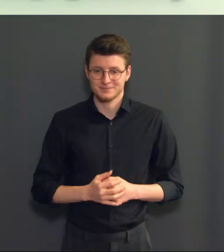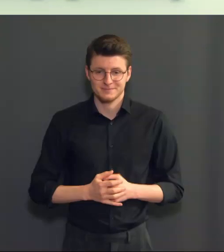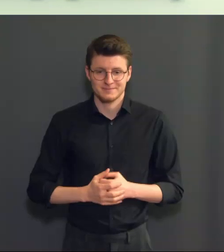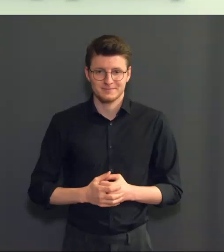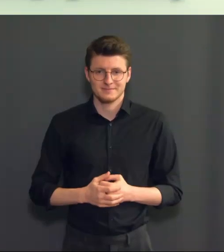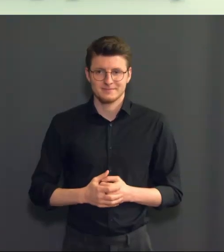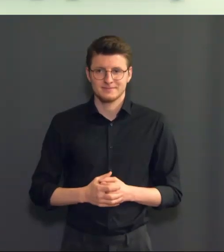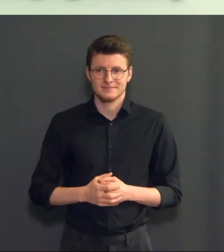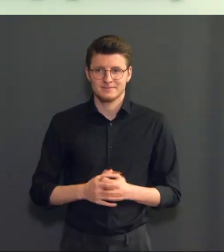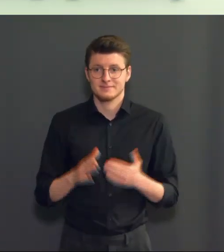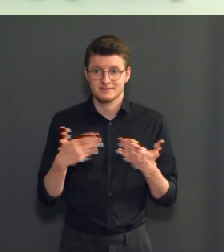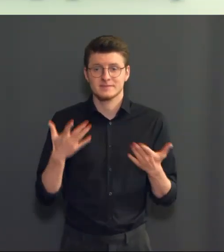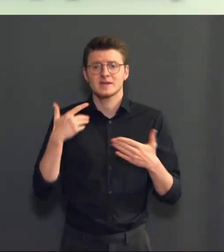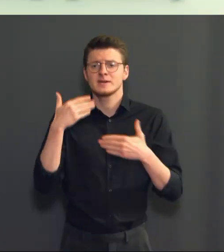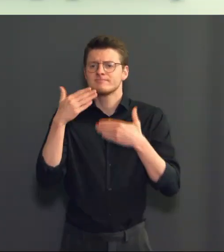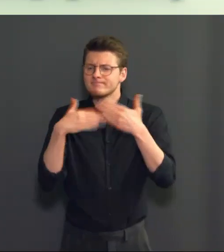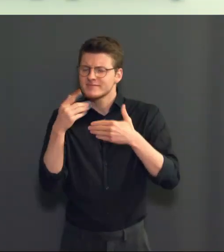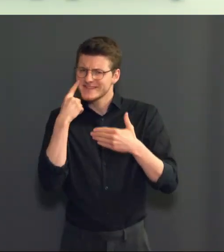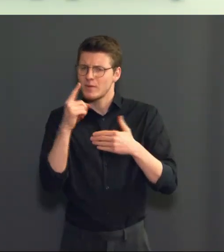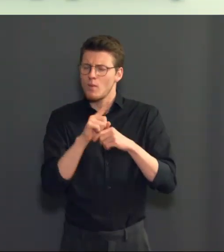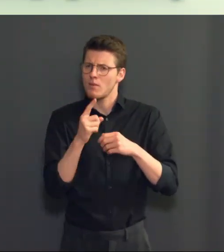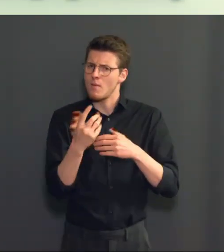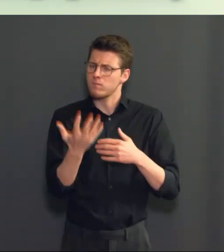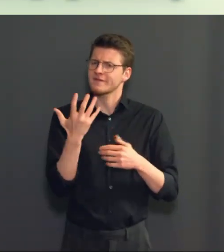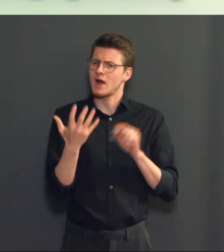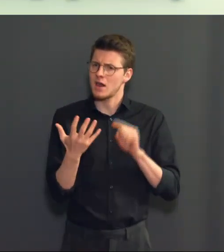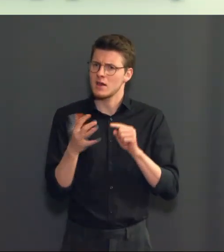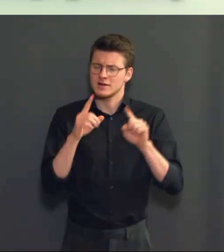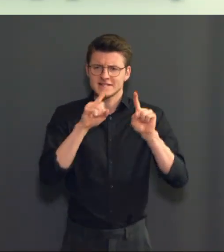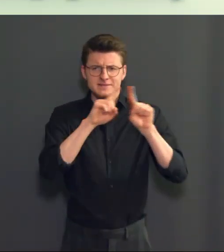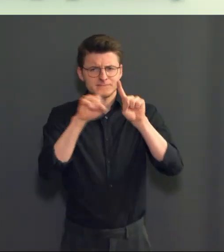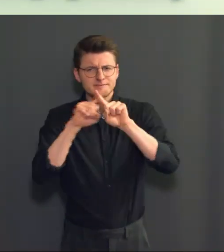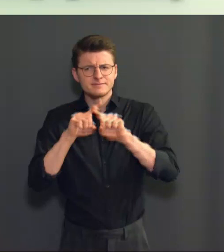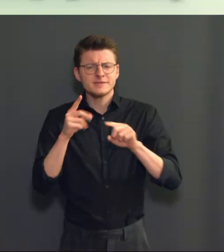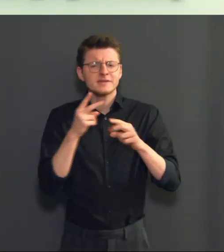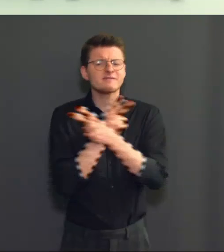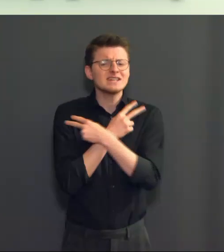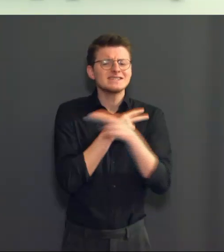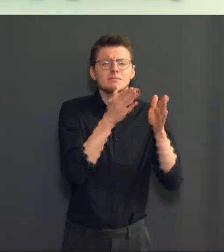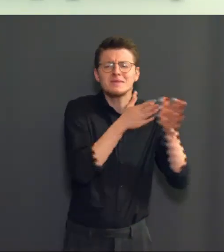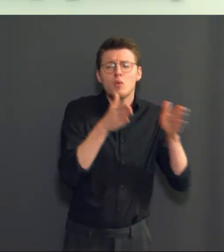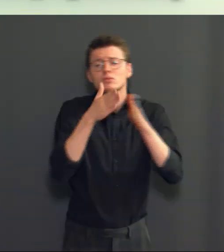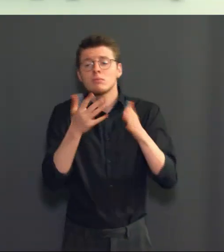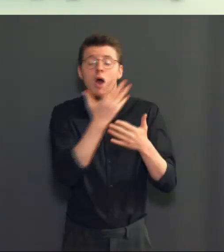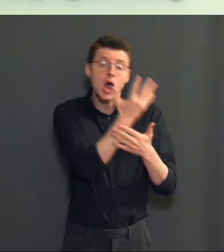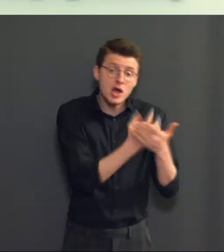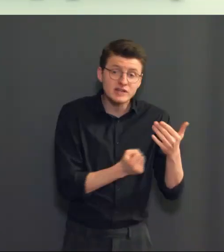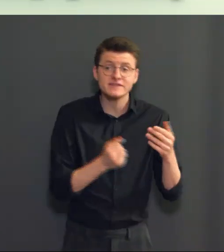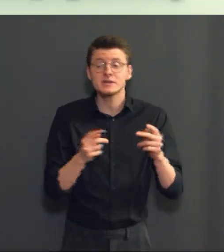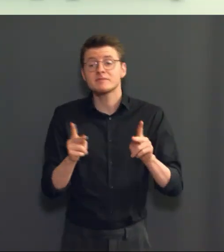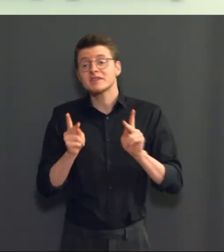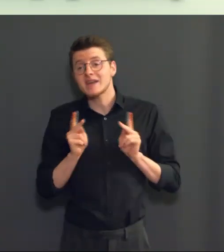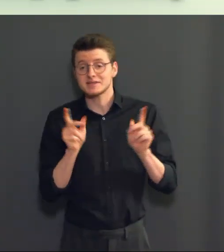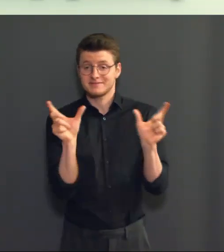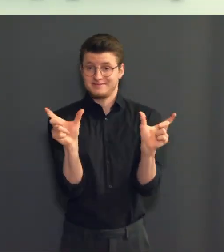Wat verder eveneens opvalt, is het verschil in de vakantieperiodes. Terwijl in de herfst- en de kerstvakantie onze